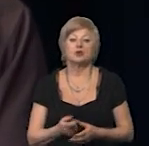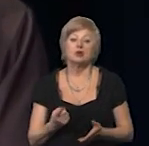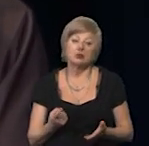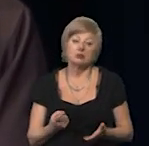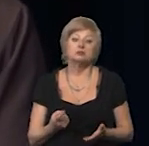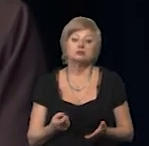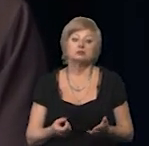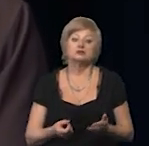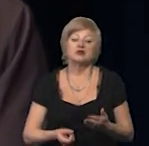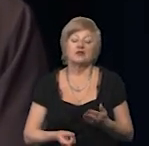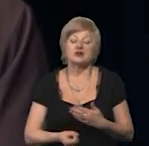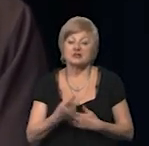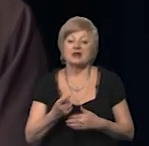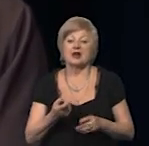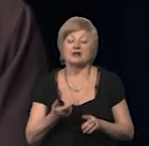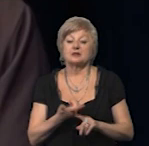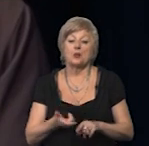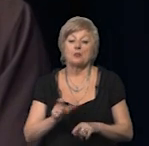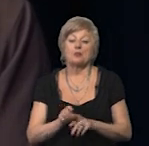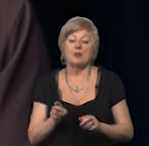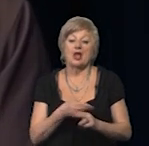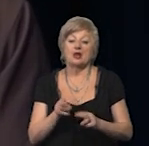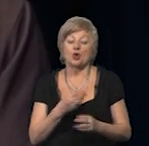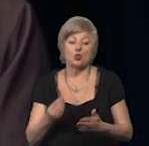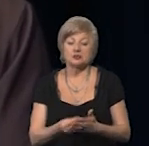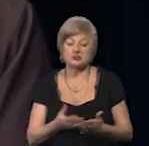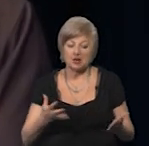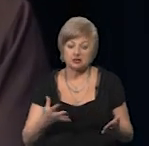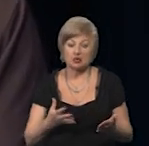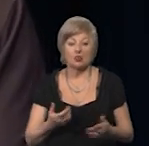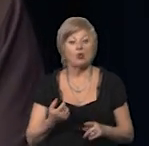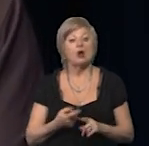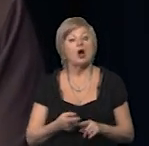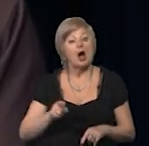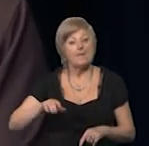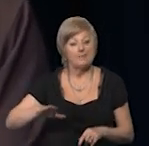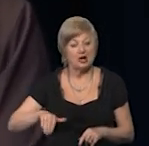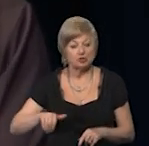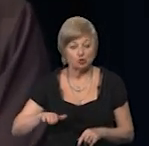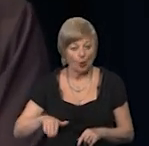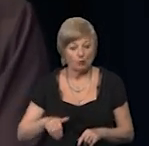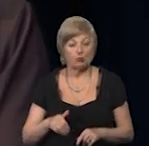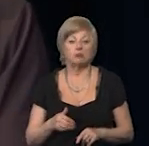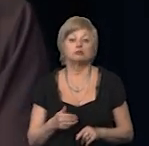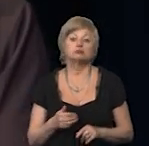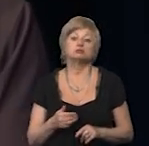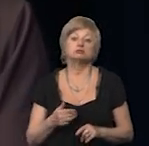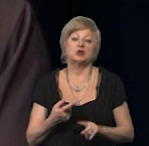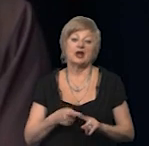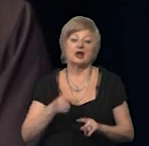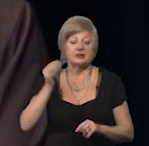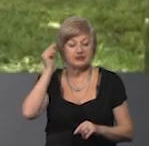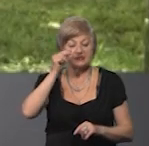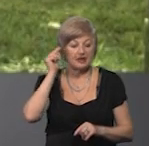якась переоцінка. І в мене таке відбулося. А тайдзі і ці заняття вже